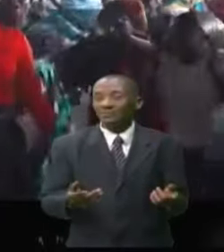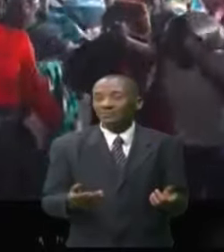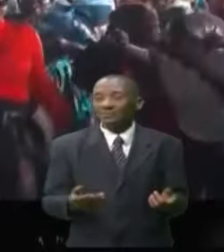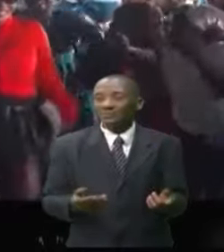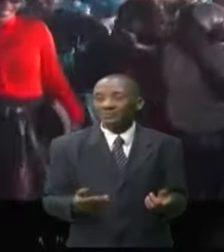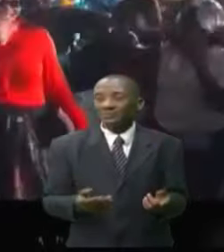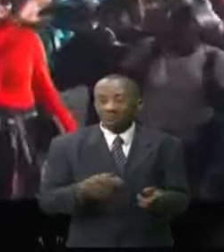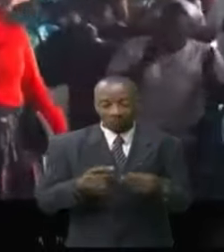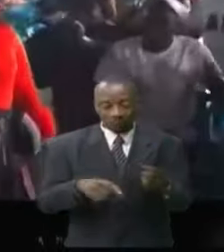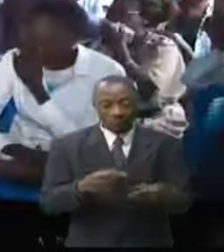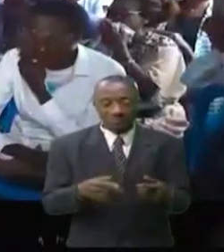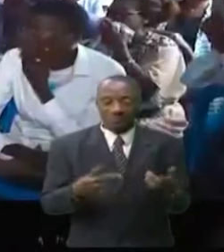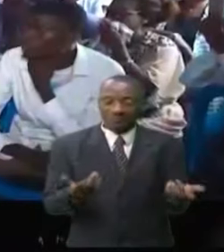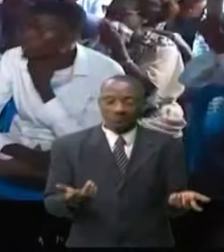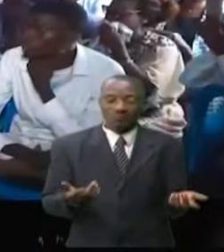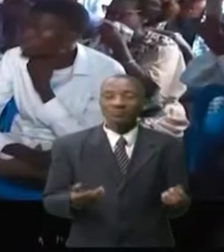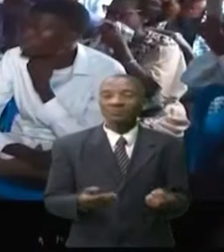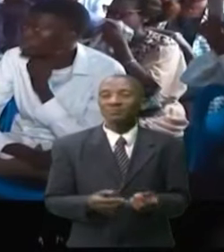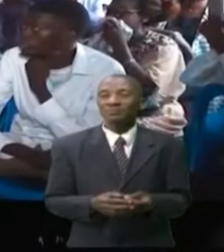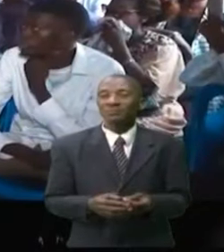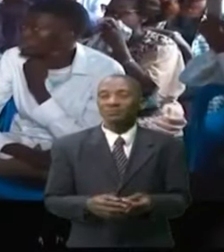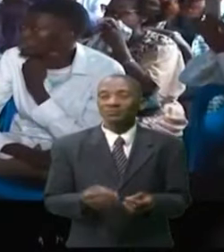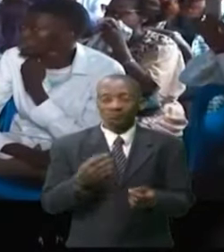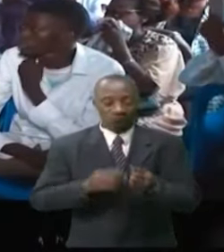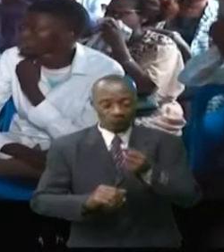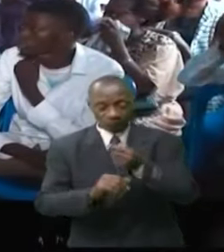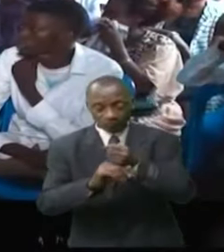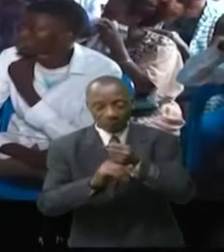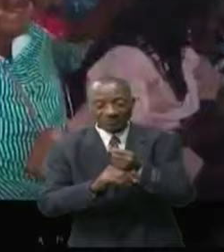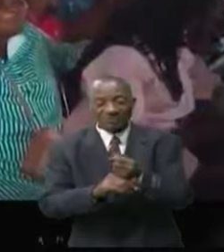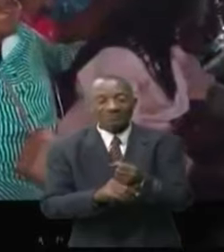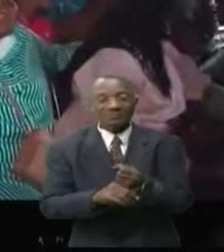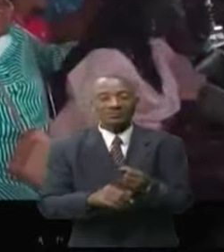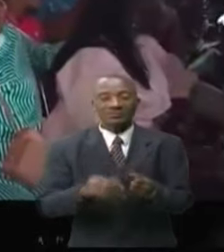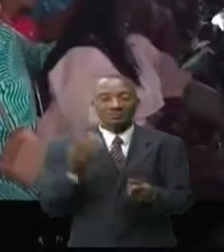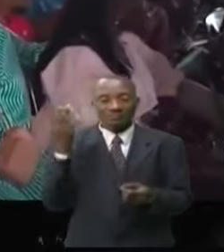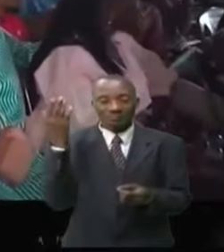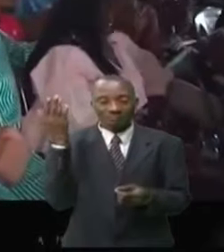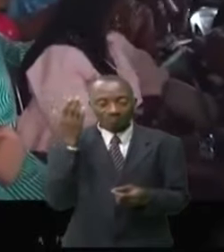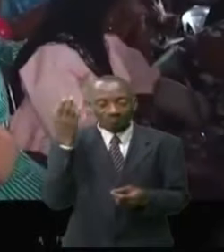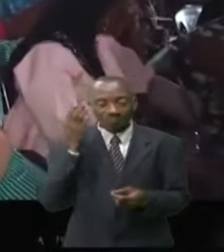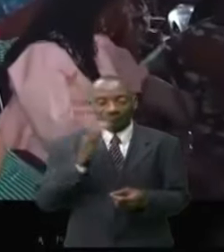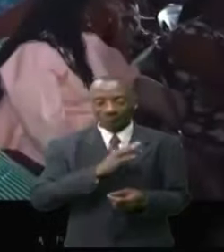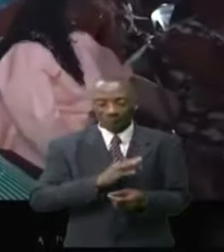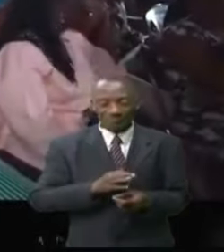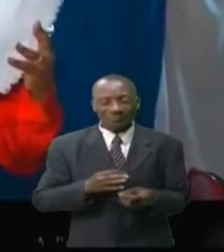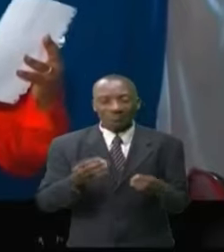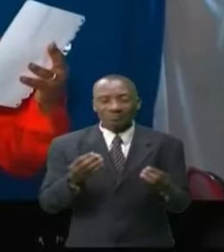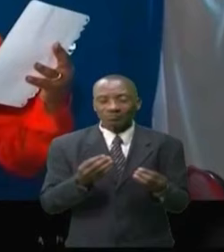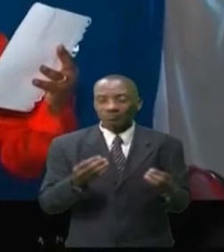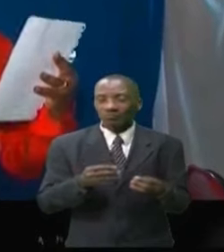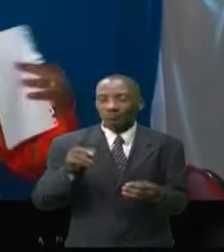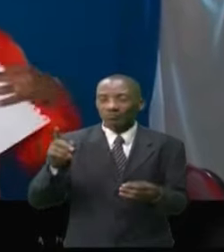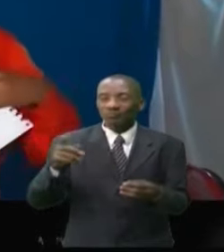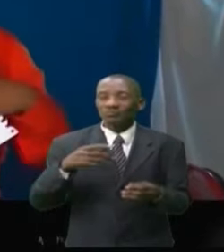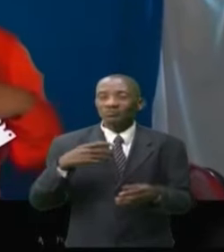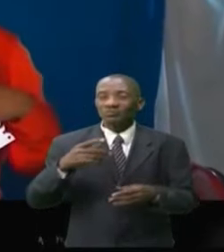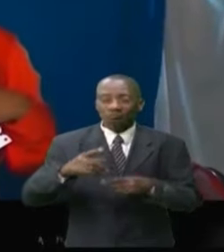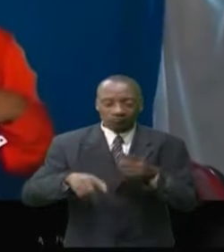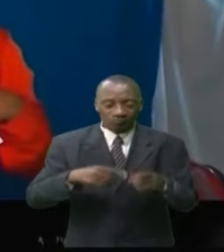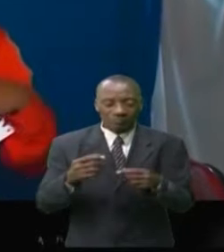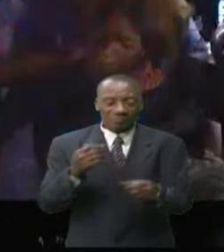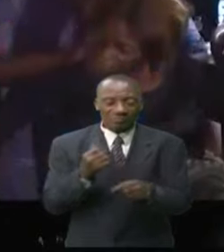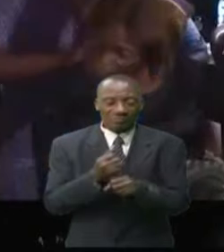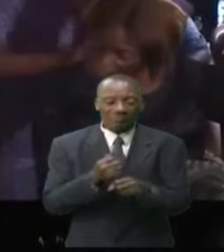étape ce sont de jeunes et présidents de cellules qui ont été utilement enseignés sous le civisme électoral à katabandambongo a